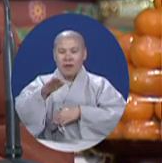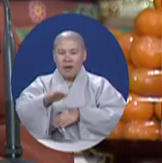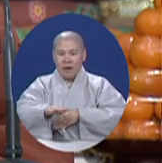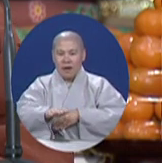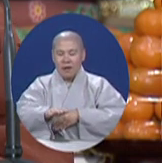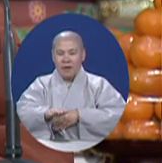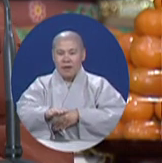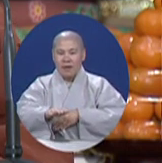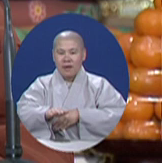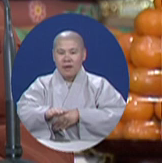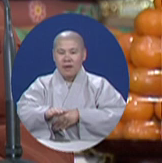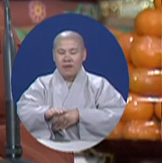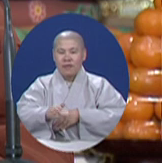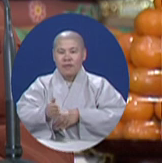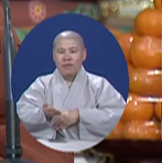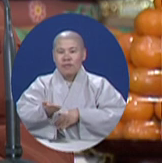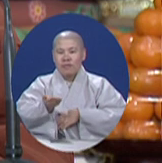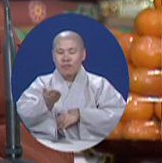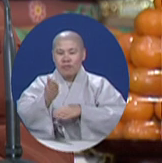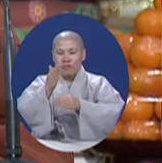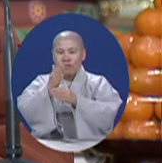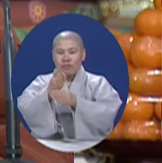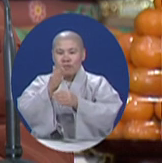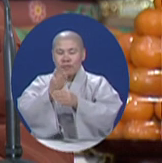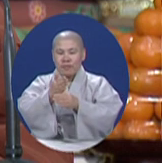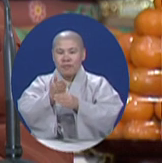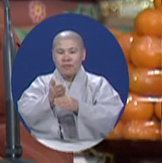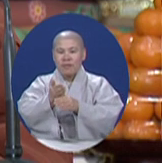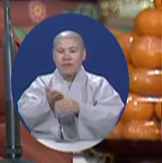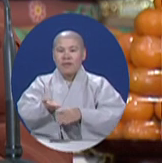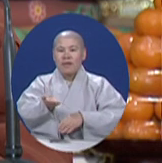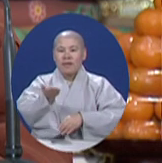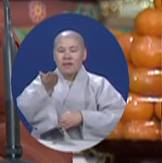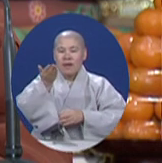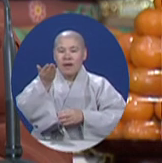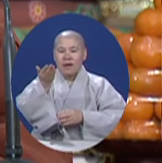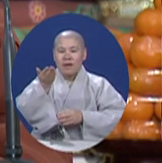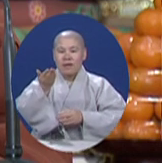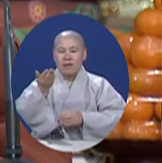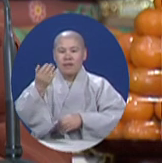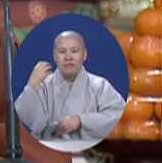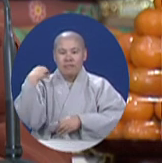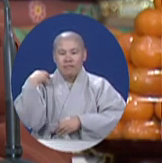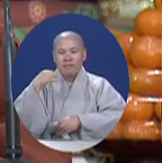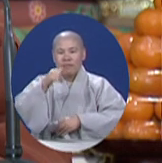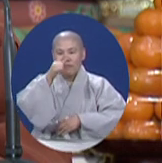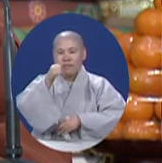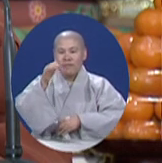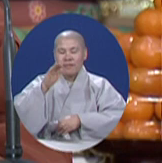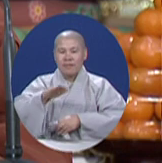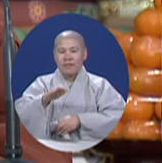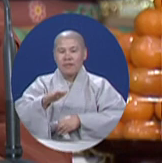하소임도 있고 중소임도 있고 상소임이 있는데요.